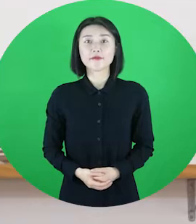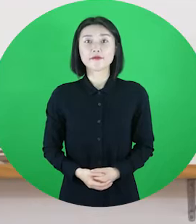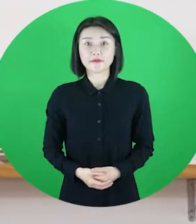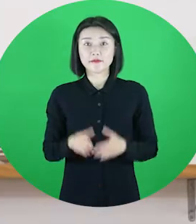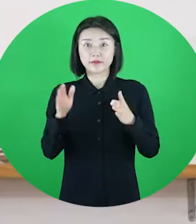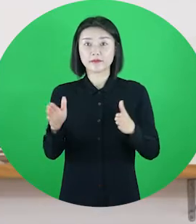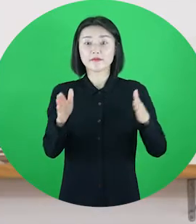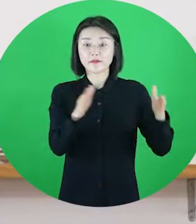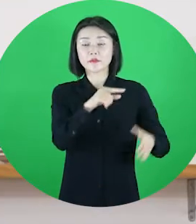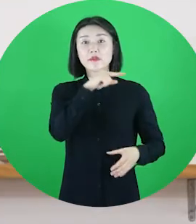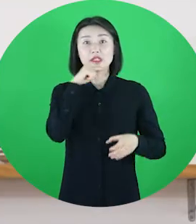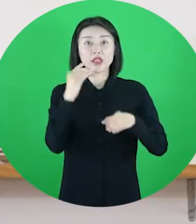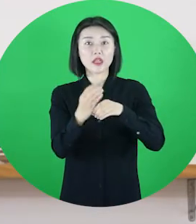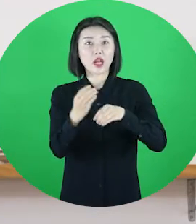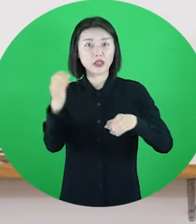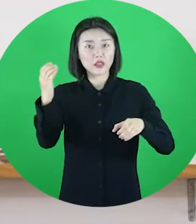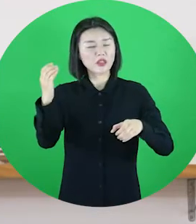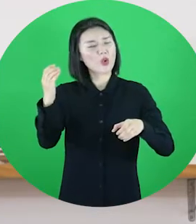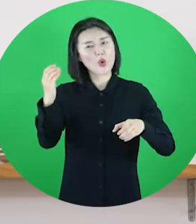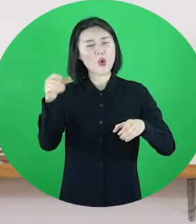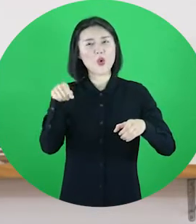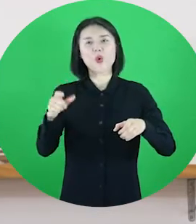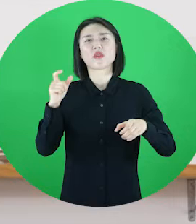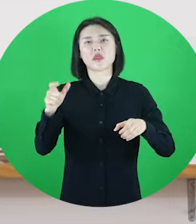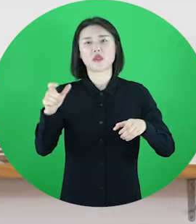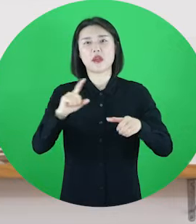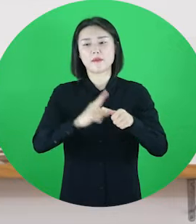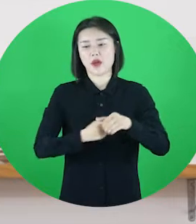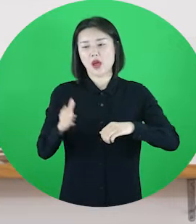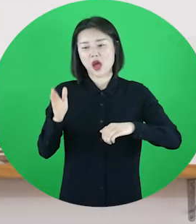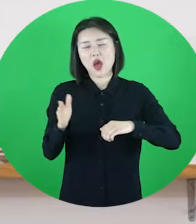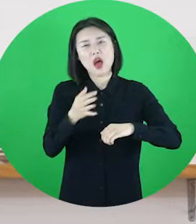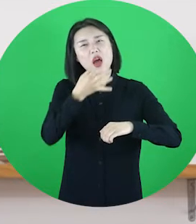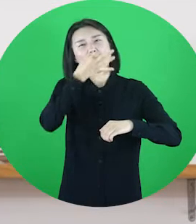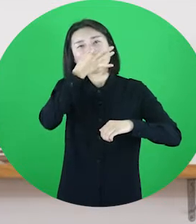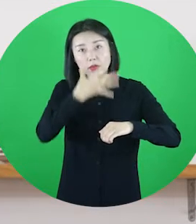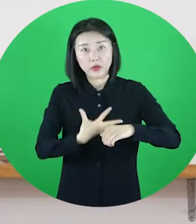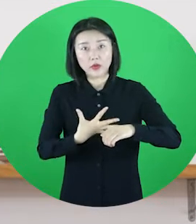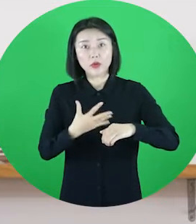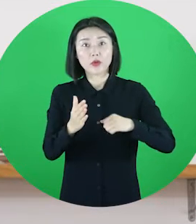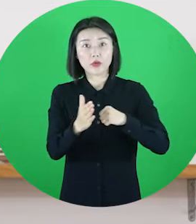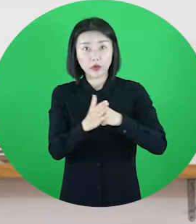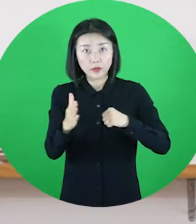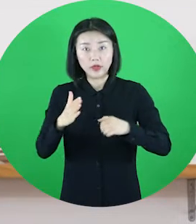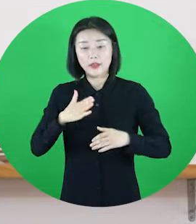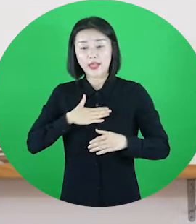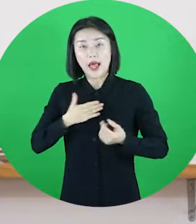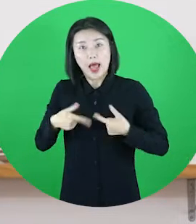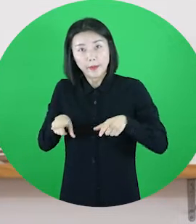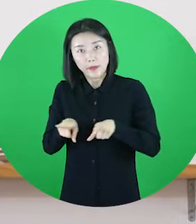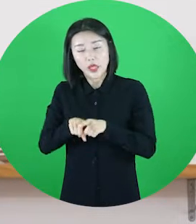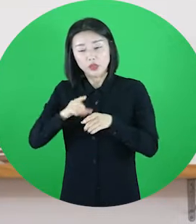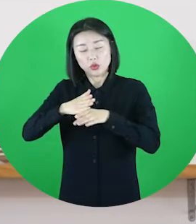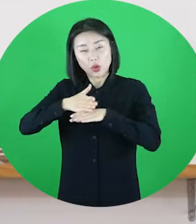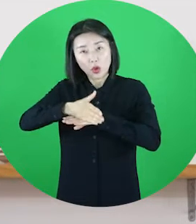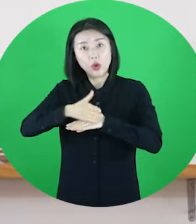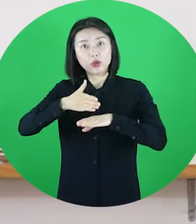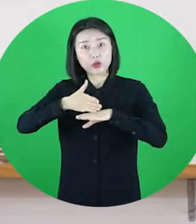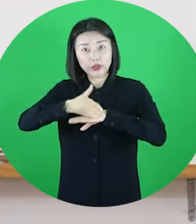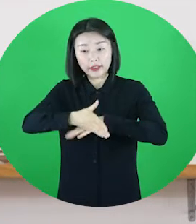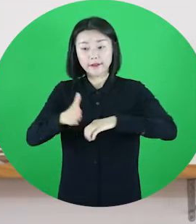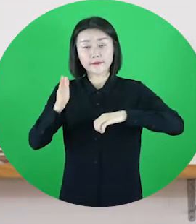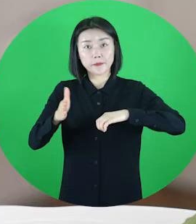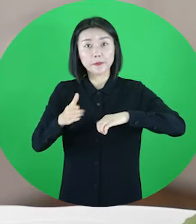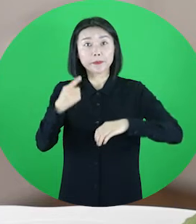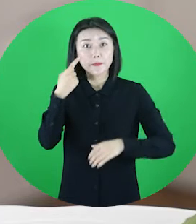당근 같은 경우는 굉장히 단단해서 썰기가 어려워요. 그렇기 때문에 선생님이랑 천천히 한번 잘라보도록